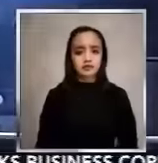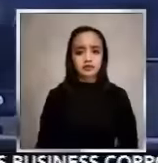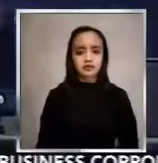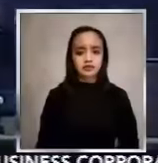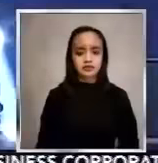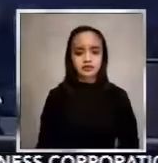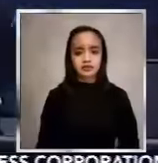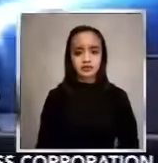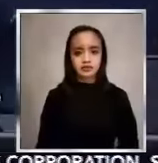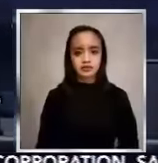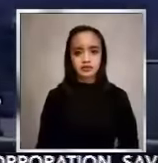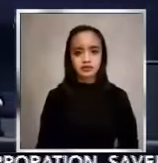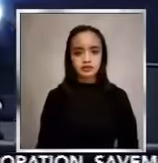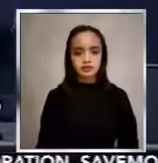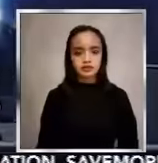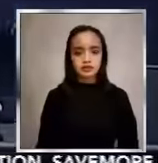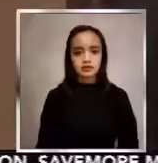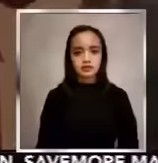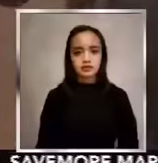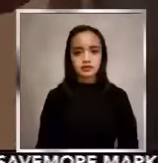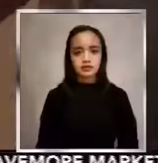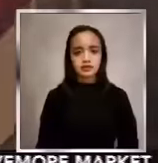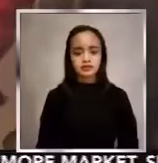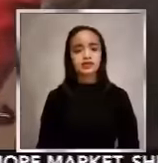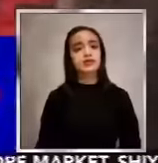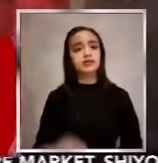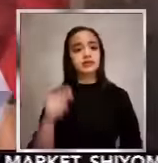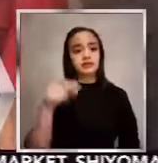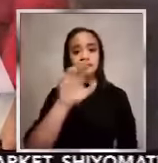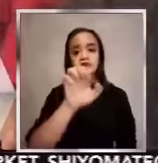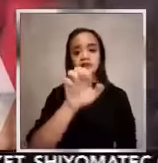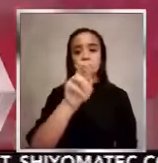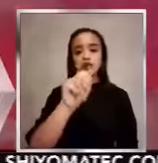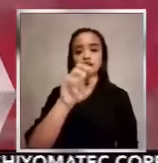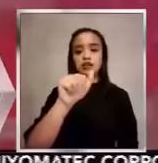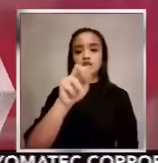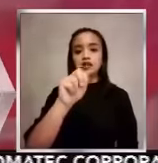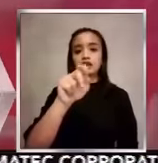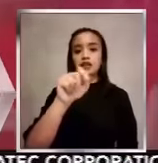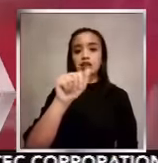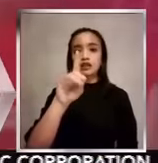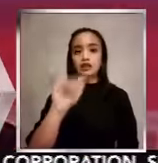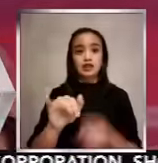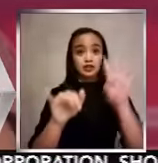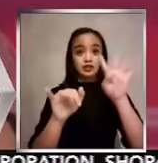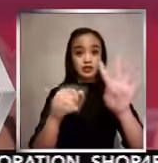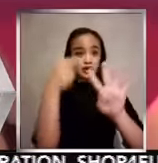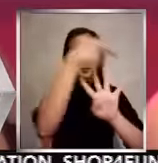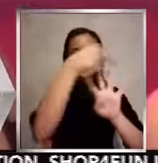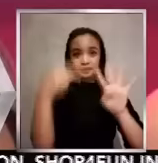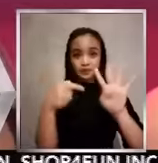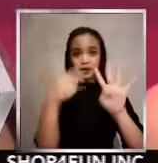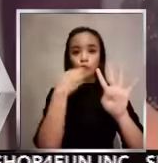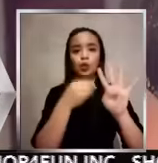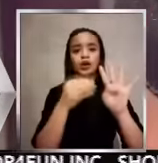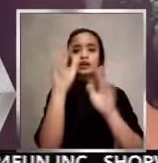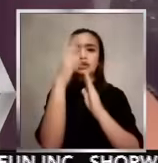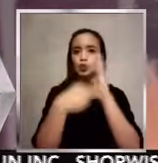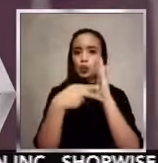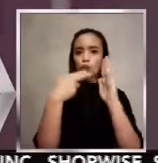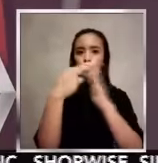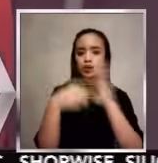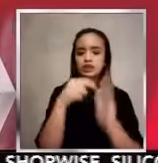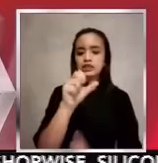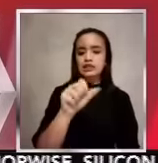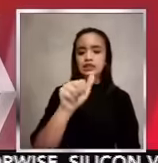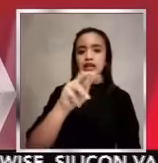bayan mainit na sinalubong ng encanta ang apat na sangre na sina Fate da Silva Kelvin Miranda Angel